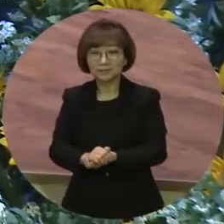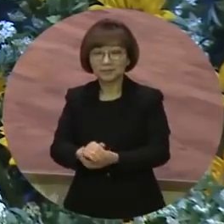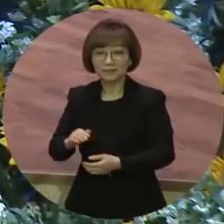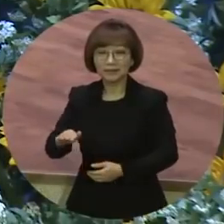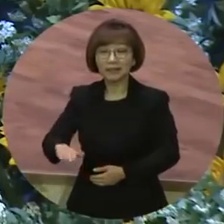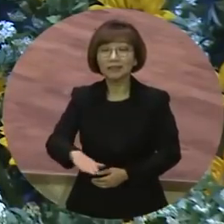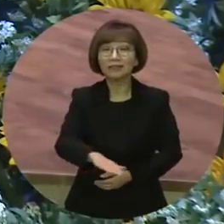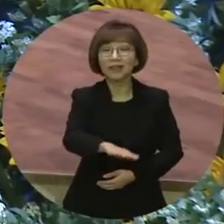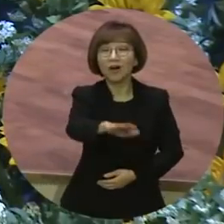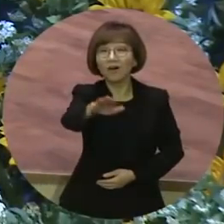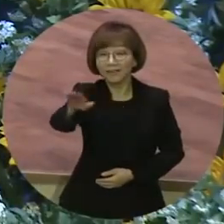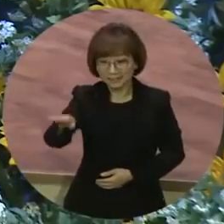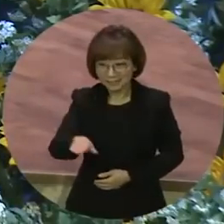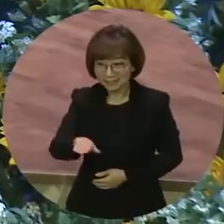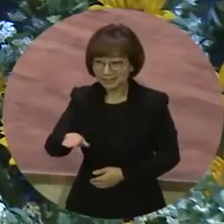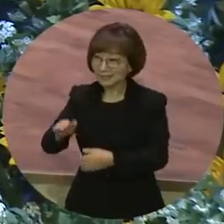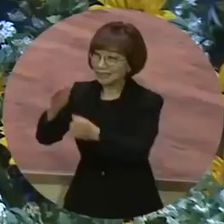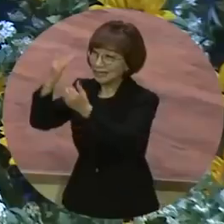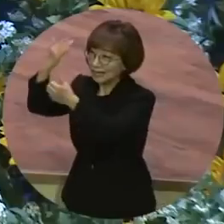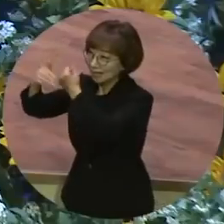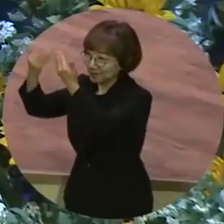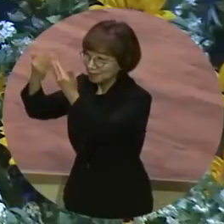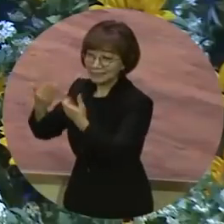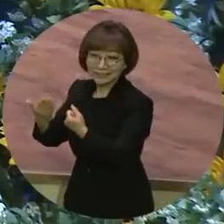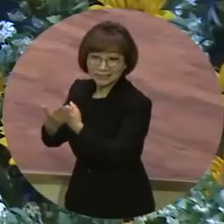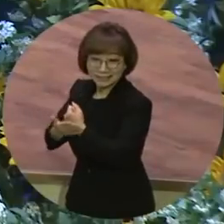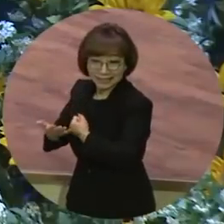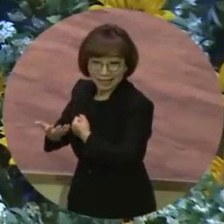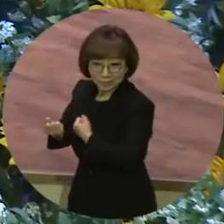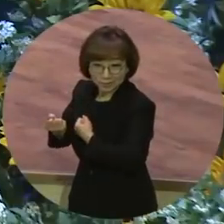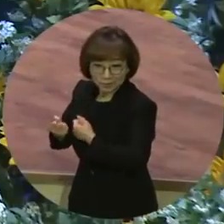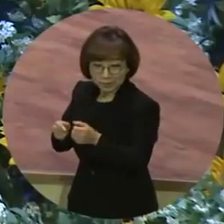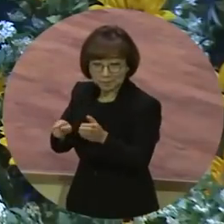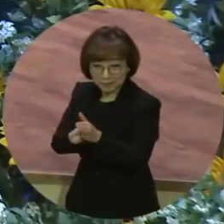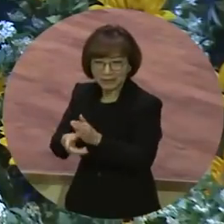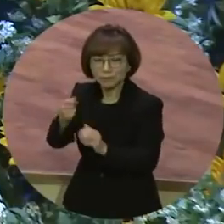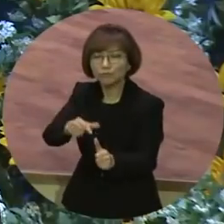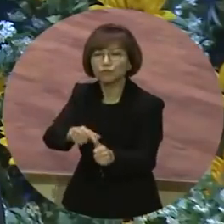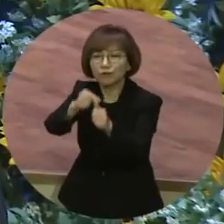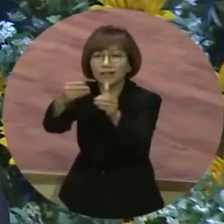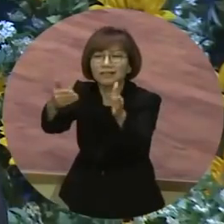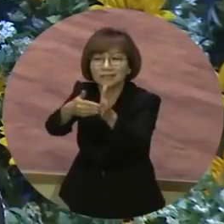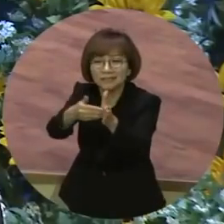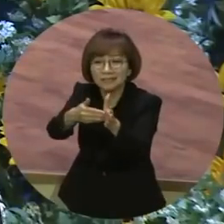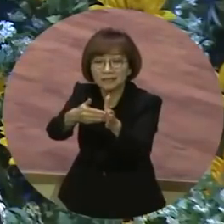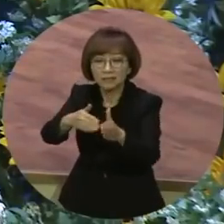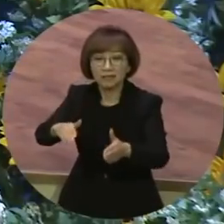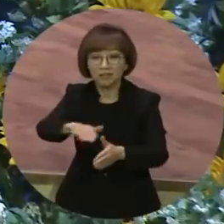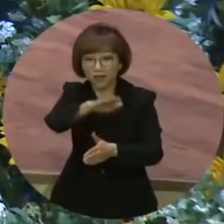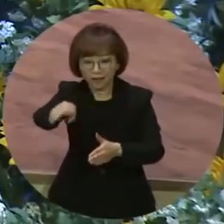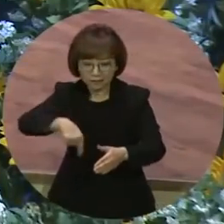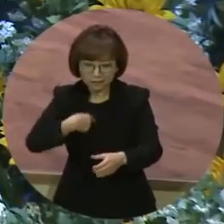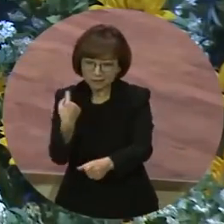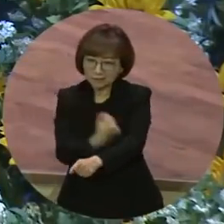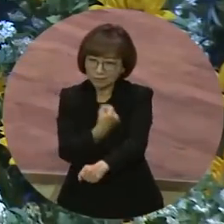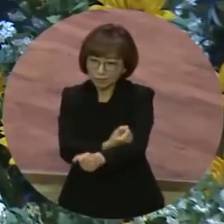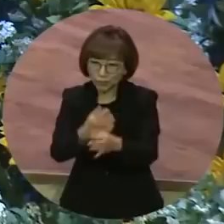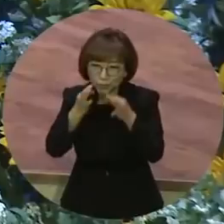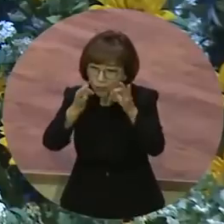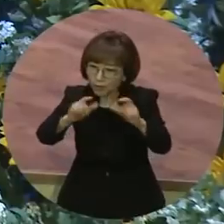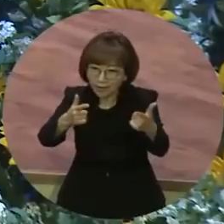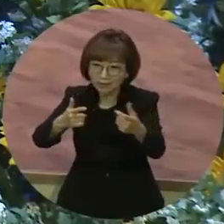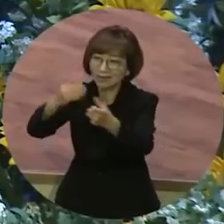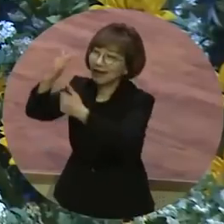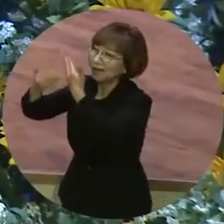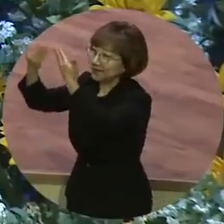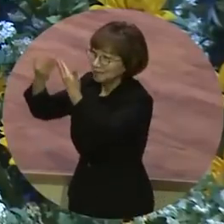너희는 그 은혜를 인하여 믿음으로 말미암아 구원을 받았으니 이것은 너희에서 난 것이 아니요